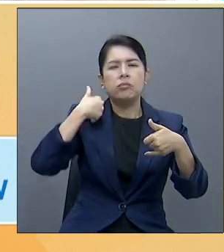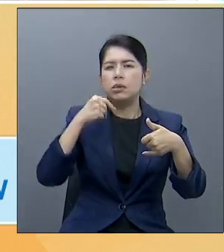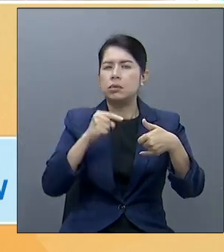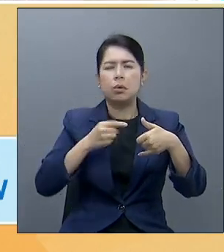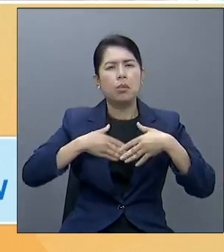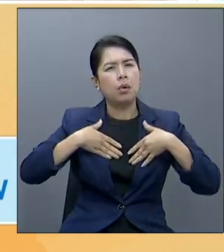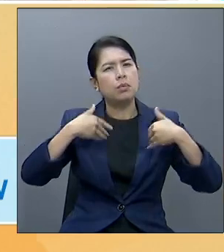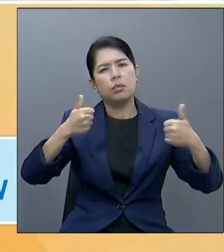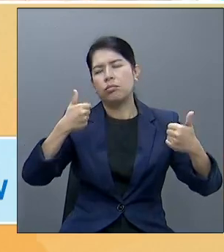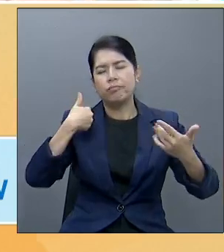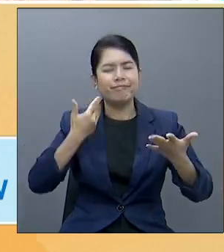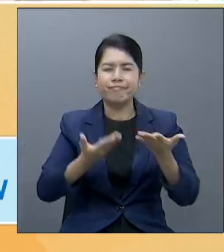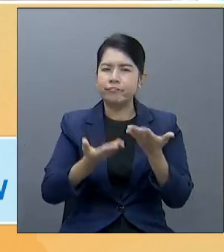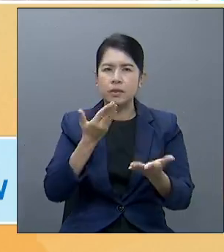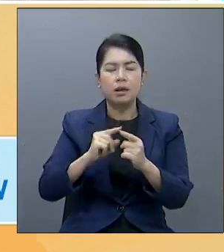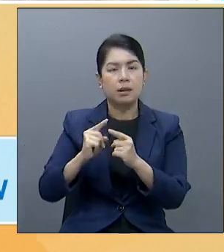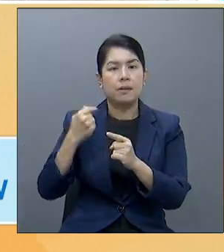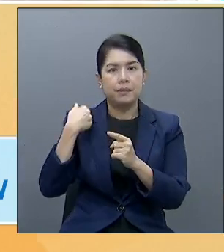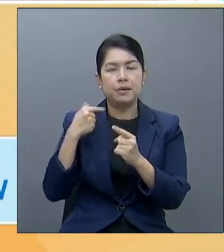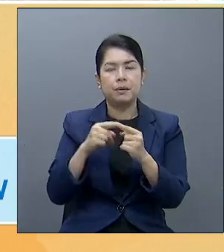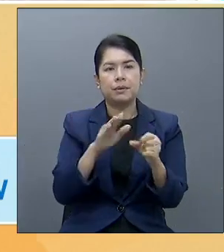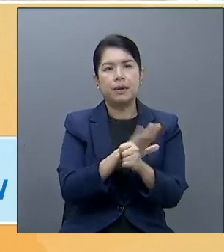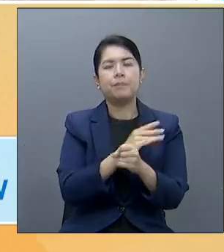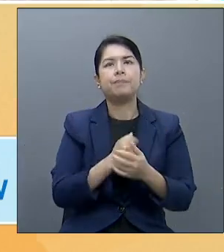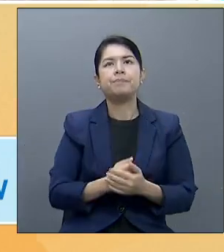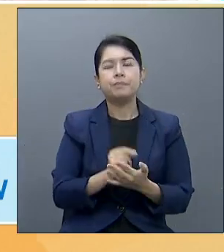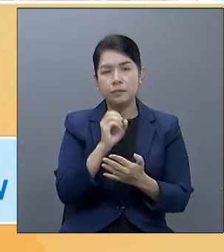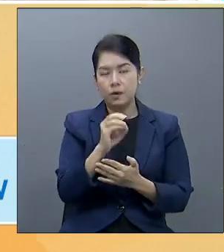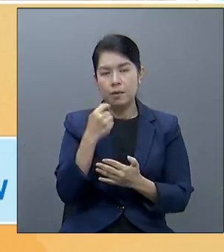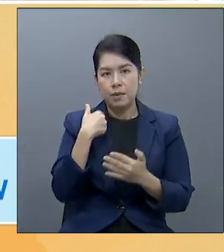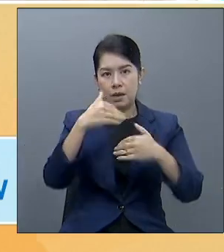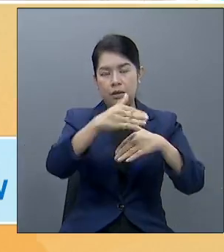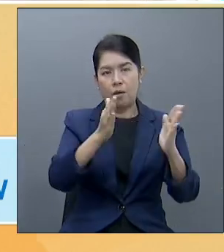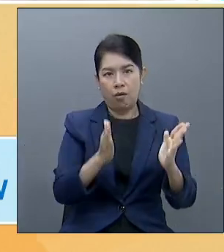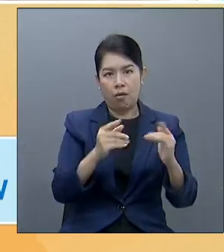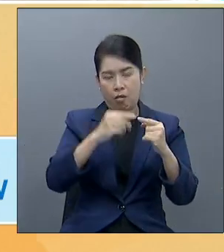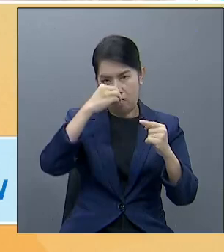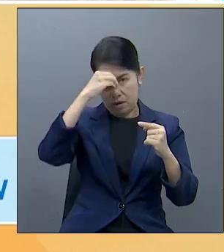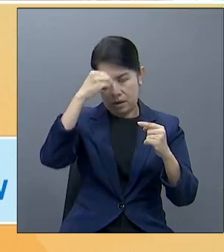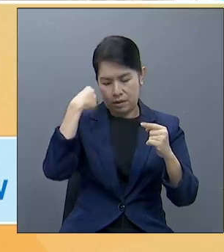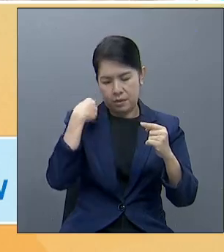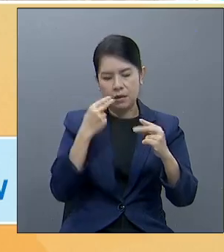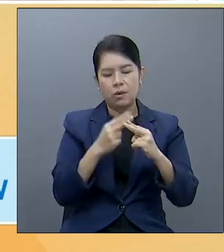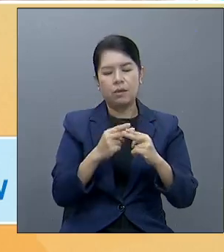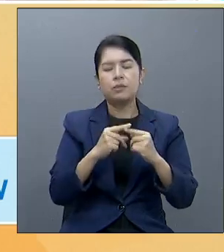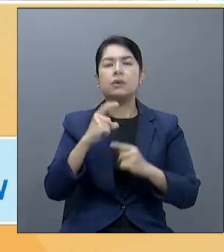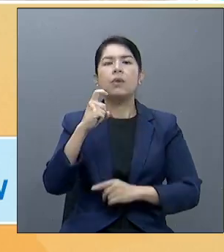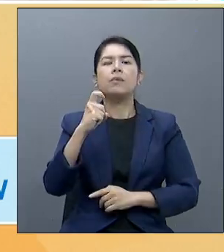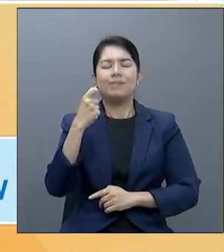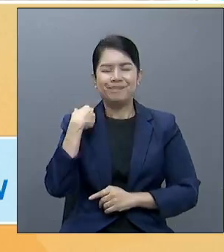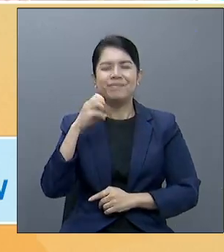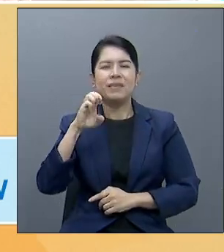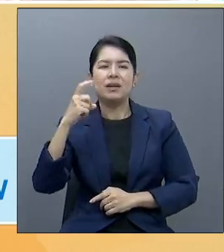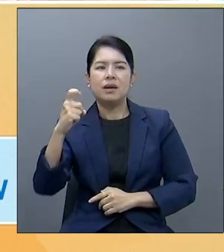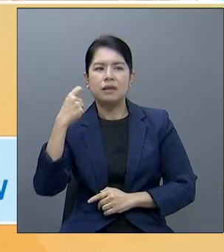ดีเรียนเก่งมีความสุขอะไรอย่างเงี้ยค่ะเขาก็เลยบอกว่าก็ต้องมีห้องเรียน EF ของพ่อแม่ซึ่งเขาก็บอกว่าโอ้โหก็พ่อแม่ก็มาเรียนมารู้เ